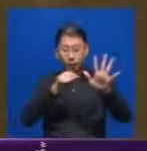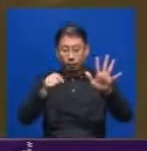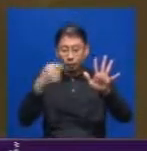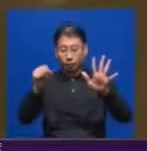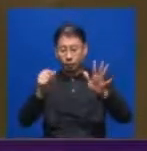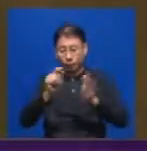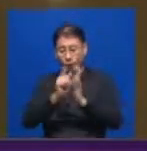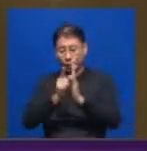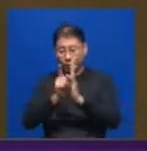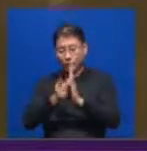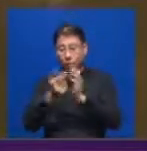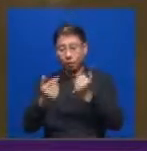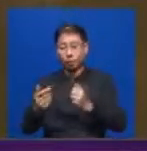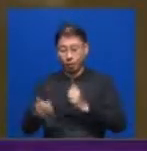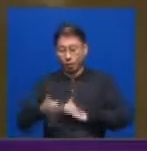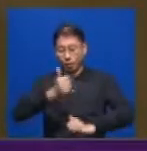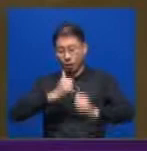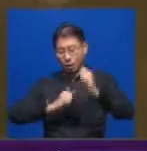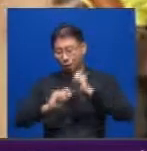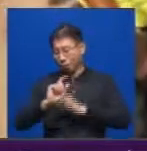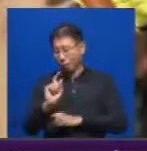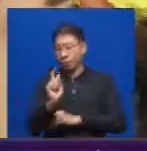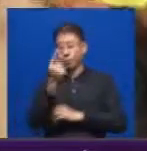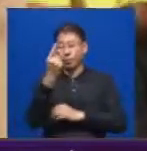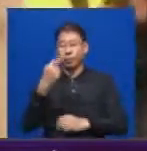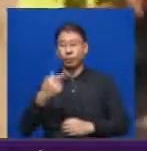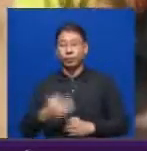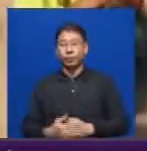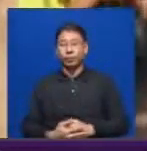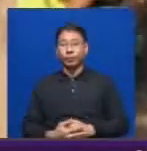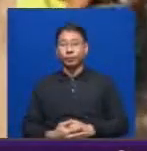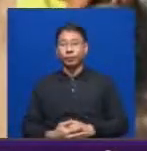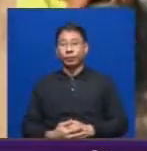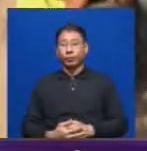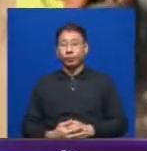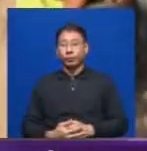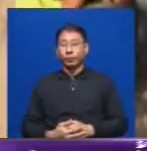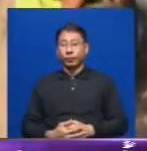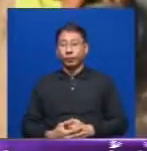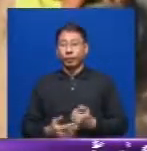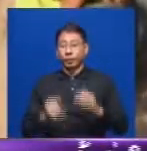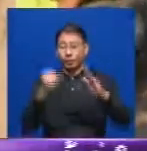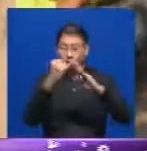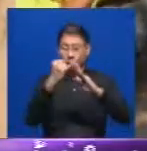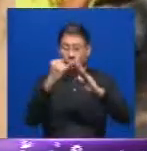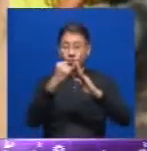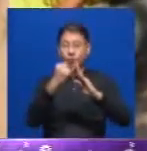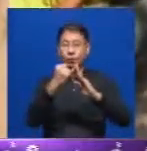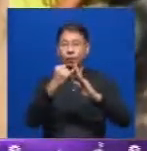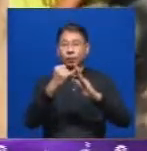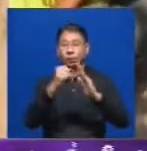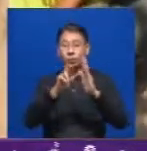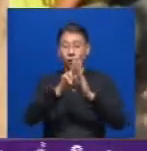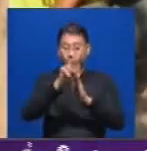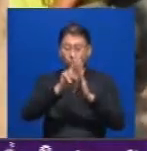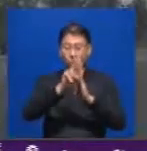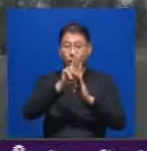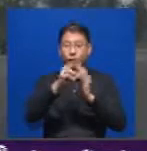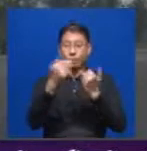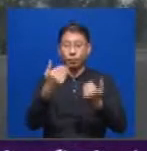ก่อนที่จะนำกลับมาแสดงในรอบต่อไปส่วนที่จังหวัดเชียงราย